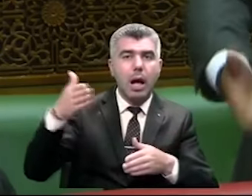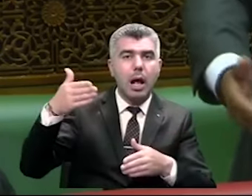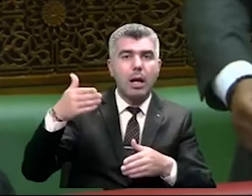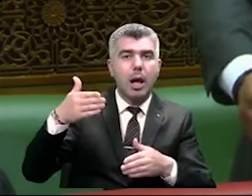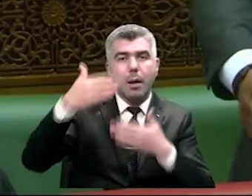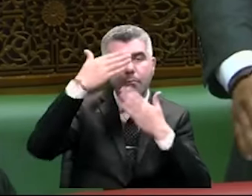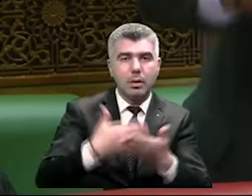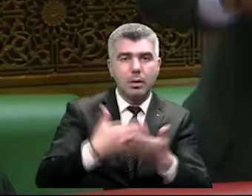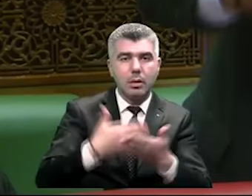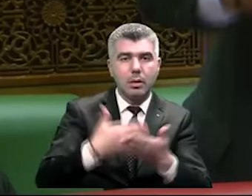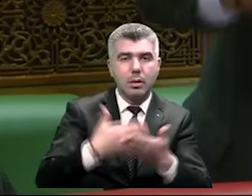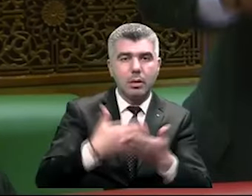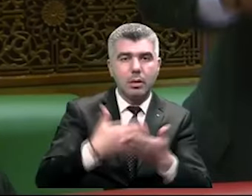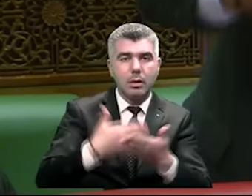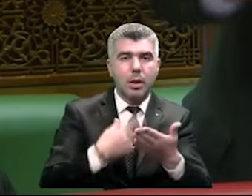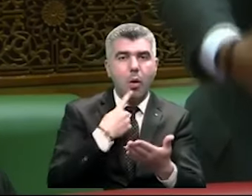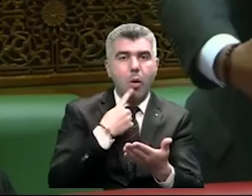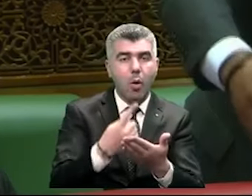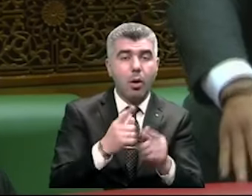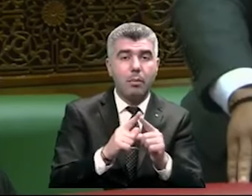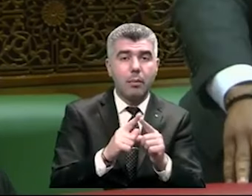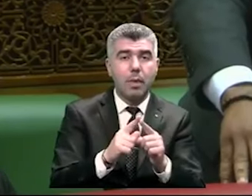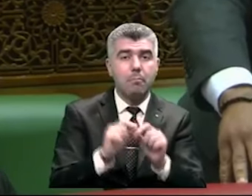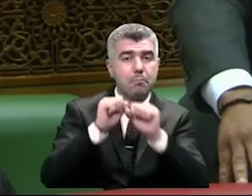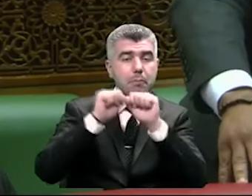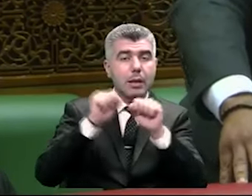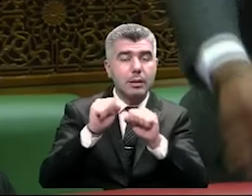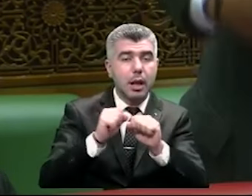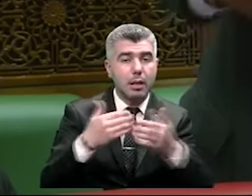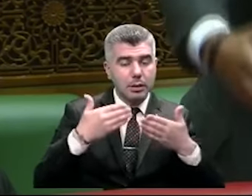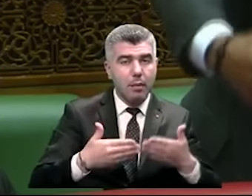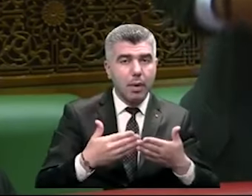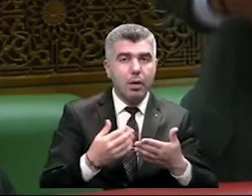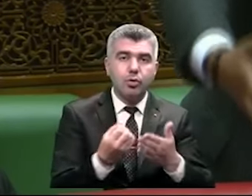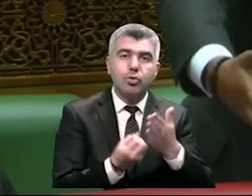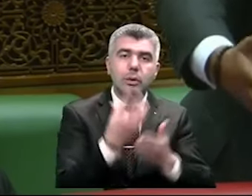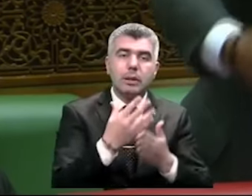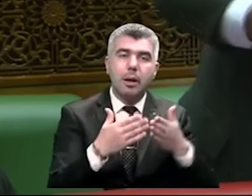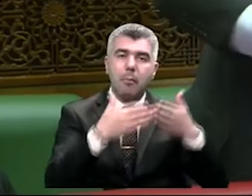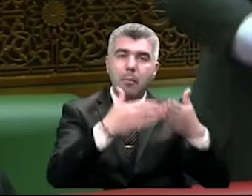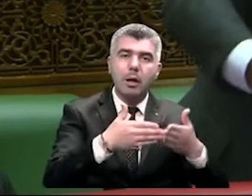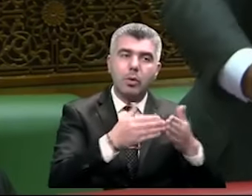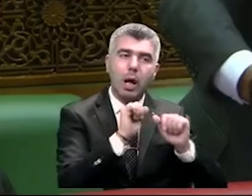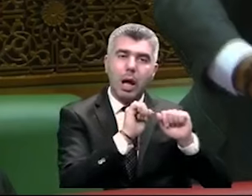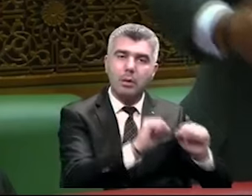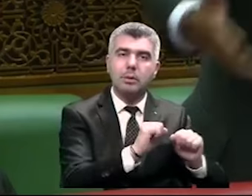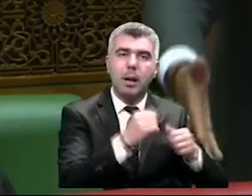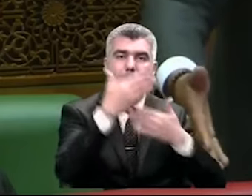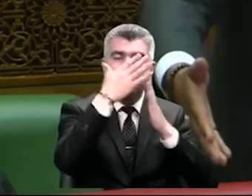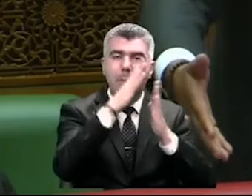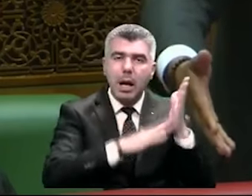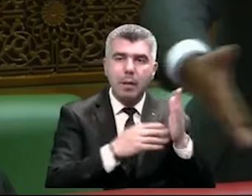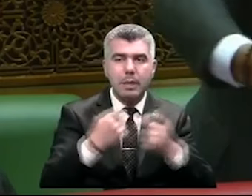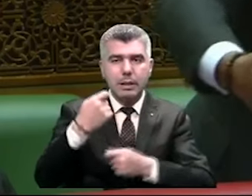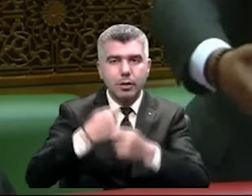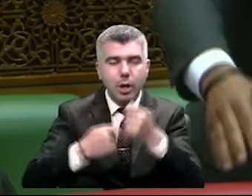وشفنا التوجهات الاخيره مناسبات المسيره اللي اليوم كي شجع باش تكون واحد الدراسه حول بواخر مغربيه سواء بواخر تجاريه